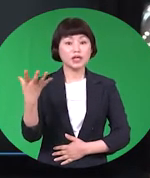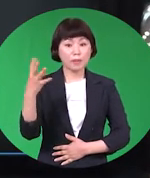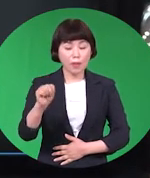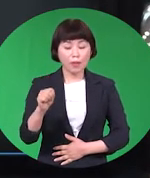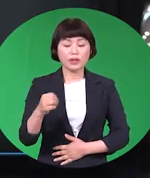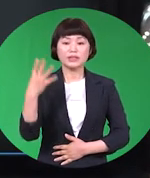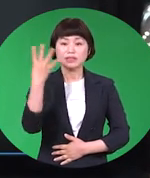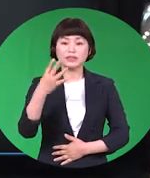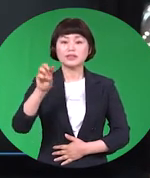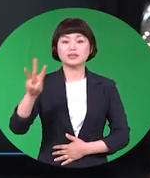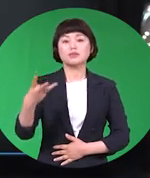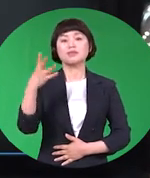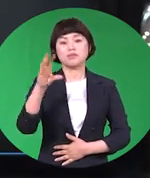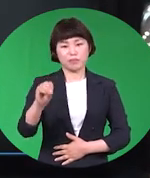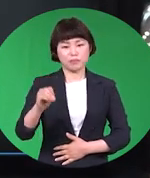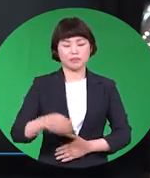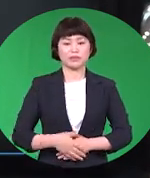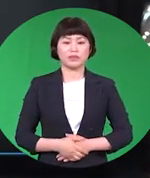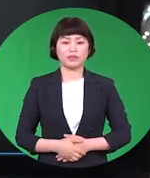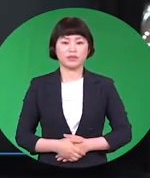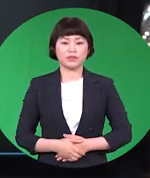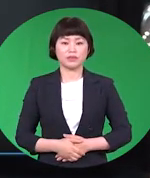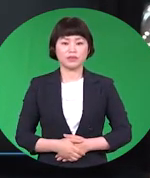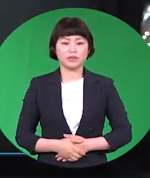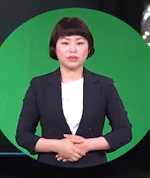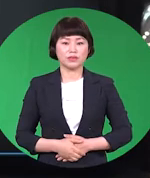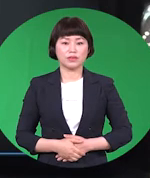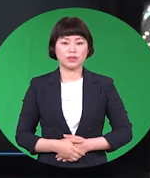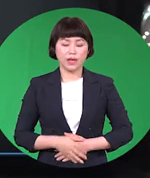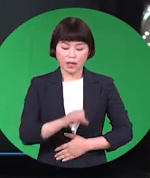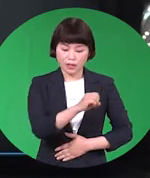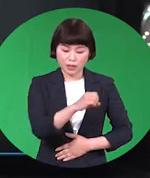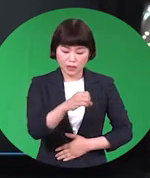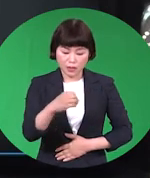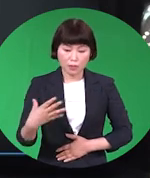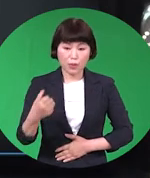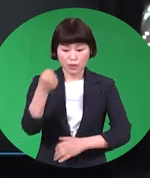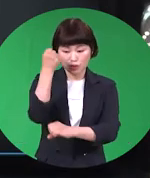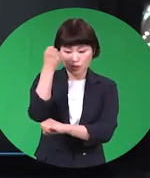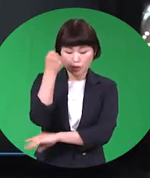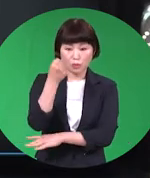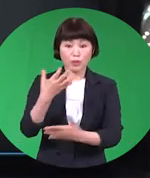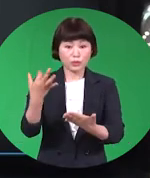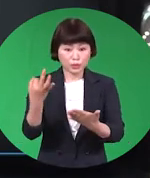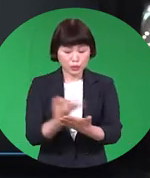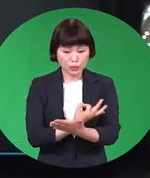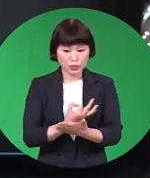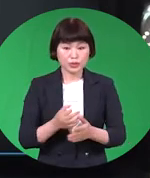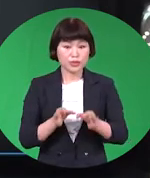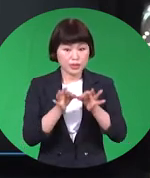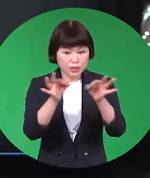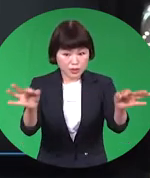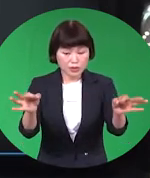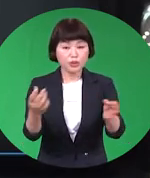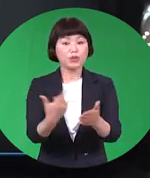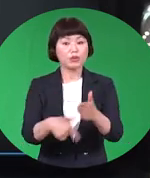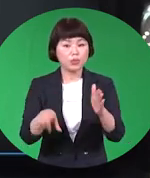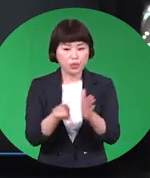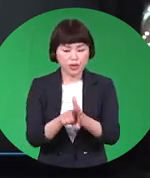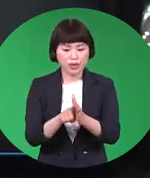140억 4,300만 원입니다. 다시 한번 양평군 재난기본소득을 지급할 수